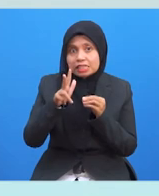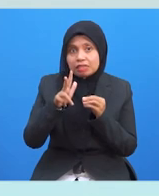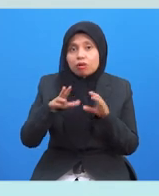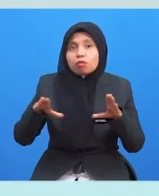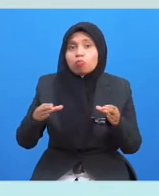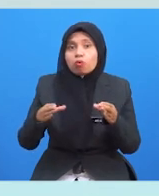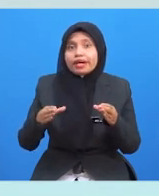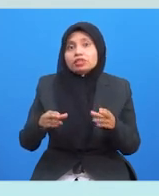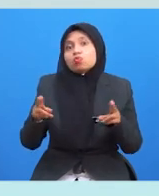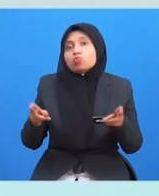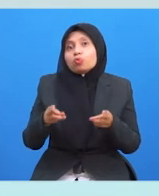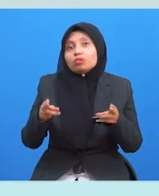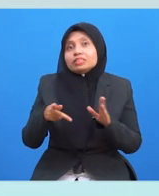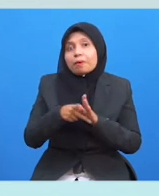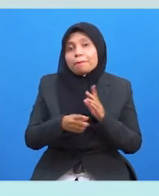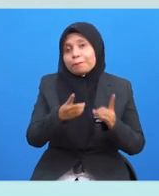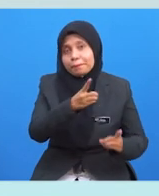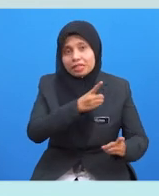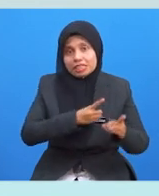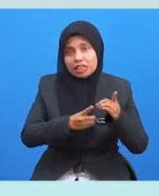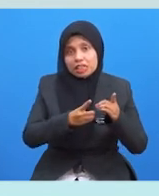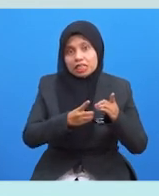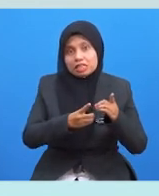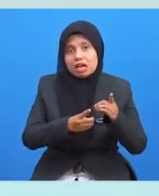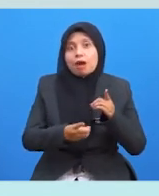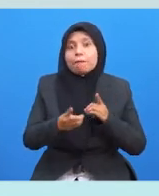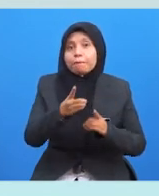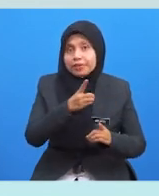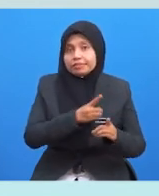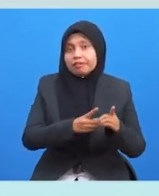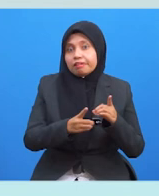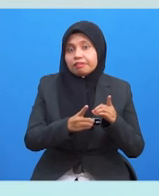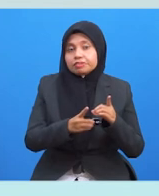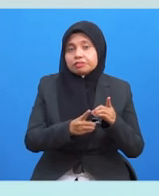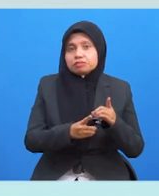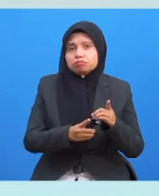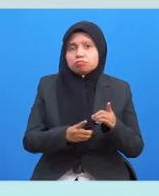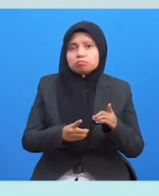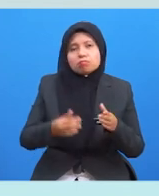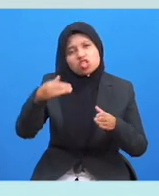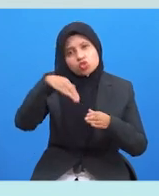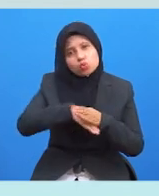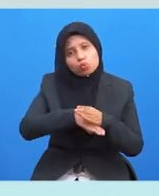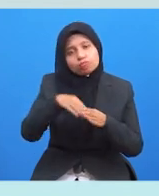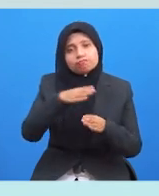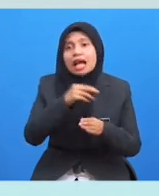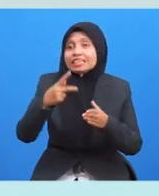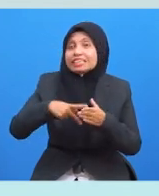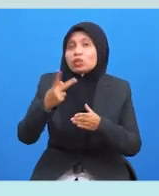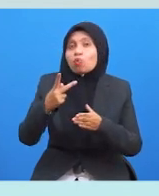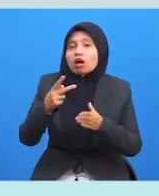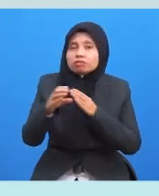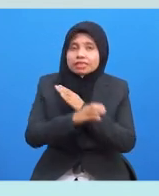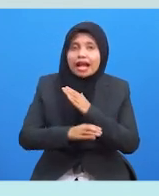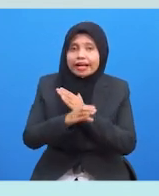mengendalikan urusan perdagangan. Pengurusan perdagangan import dan eksport